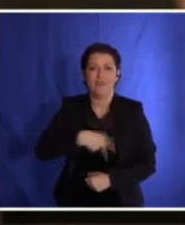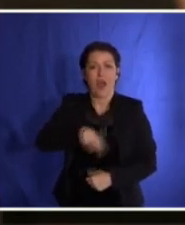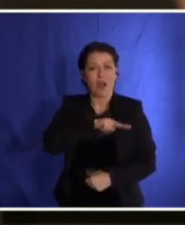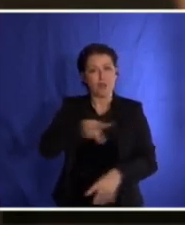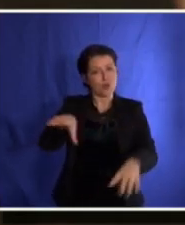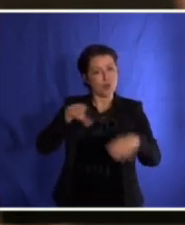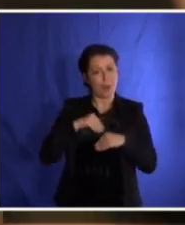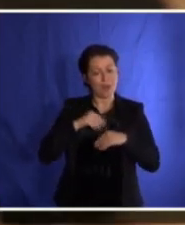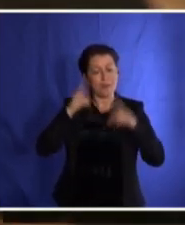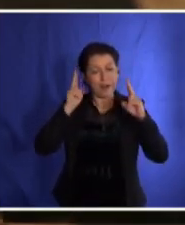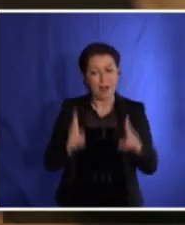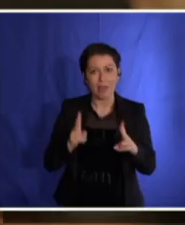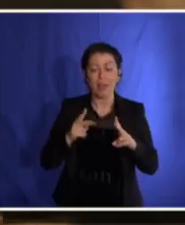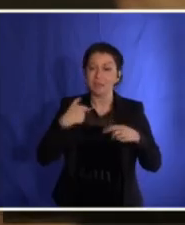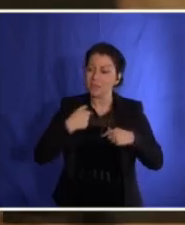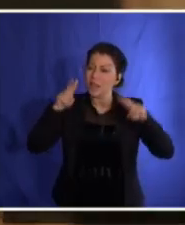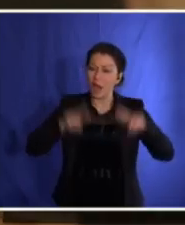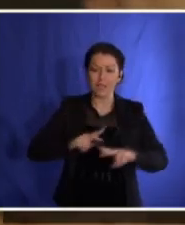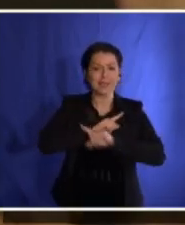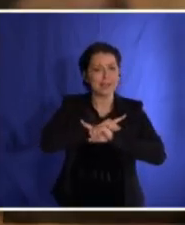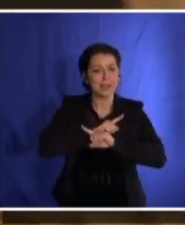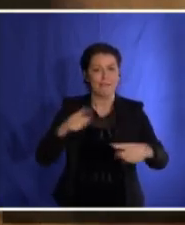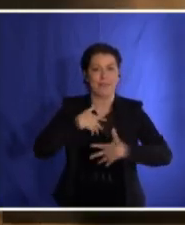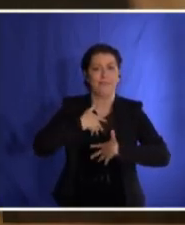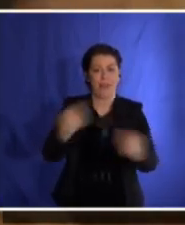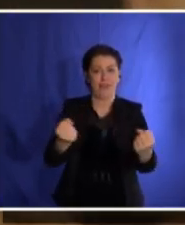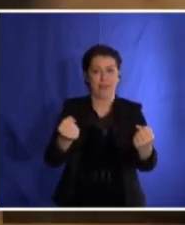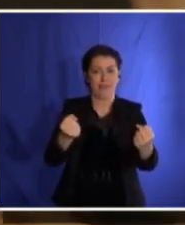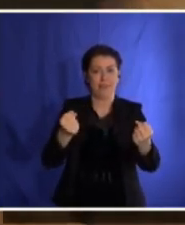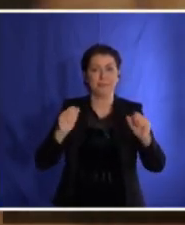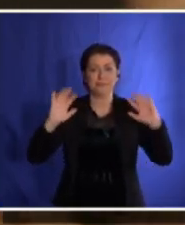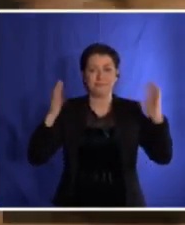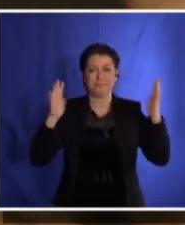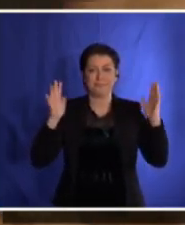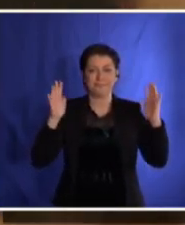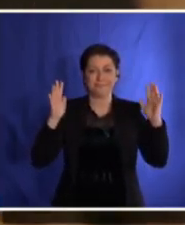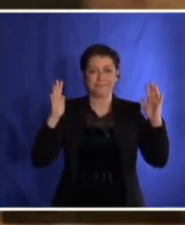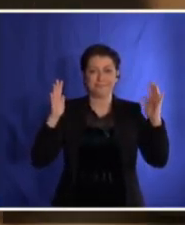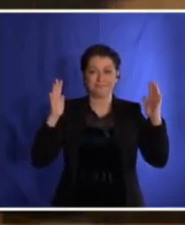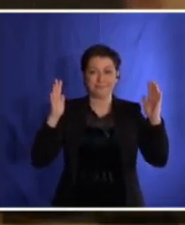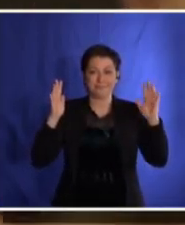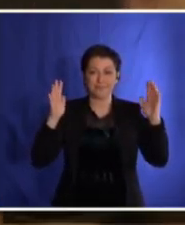tragen. Und dieses Recht darf uns niemand nehmen.